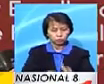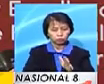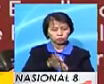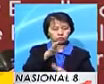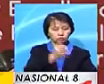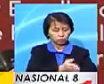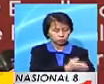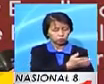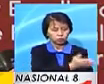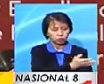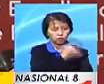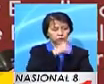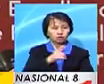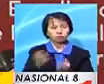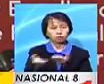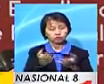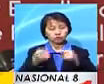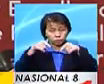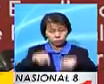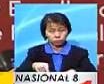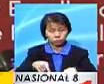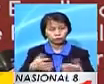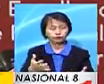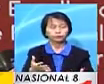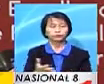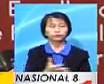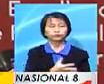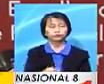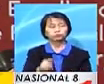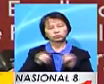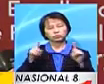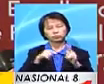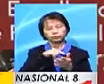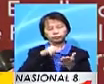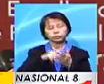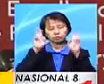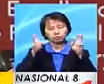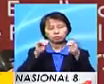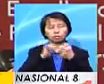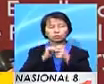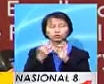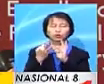of the financial services industry, particularly in Islamic finance. But this is the issue that